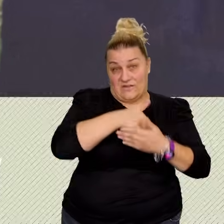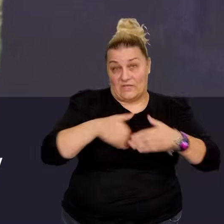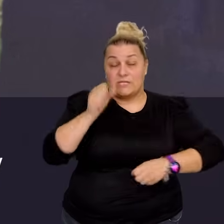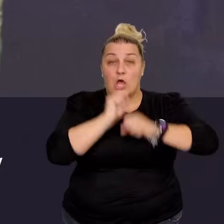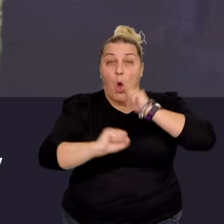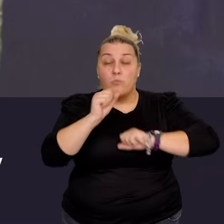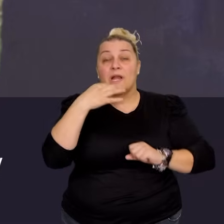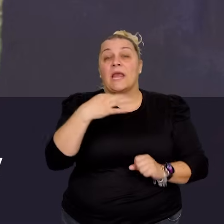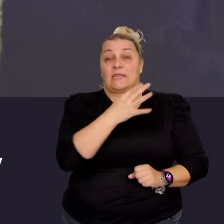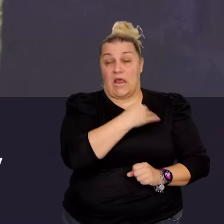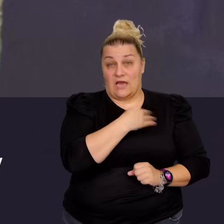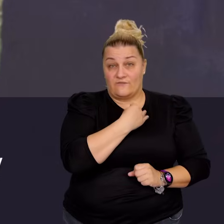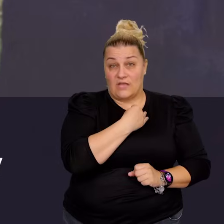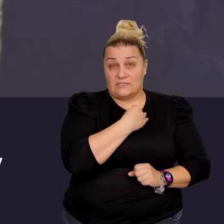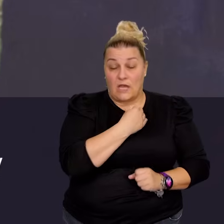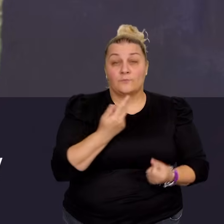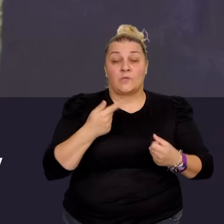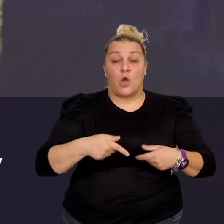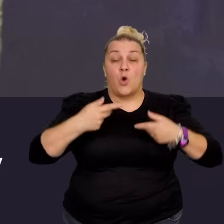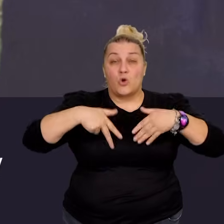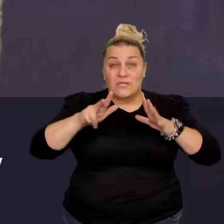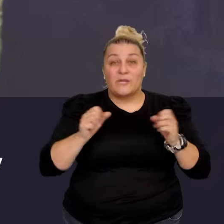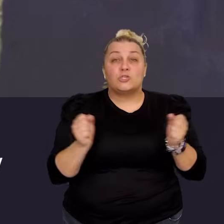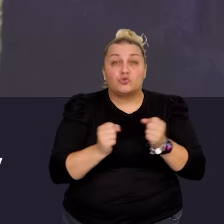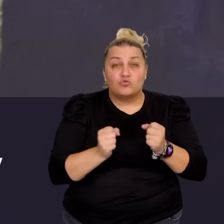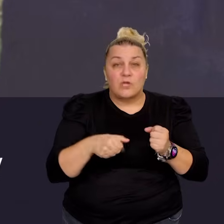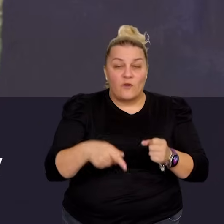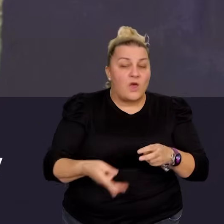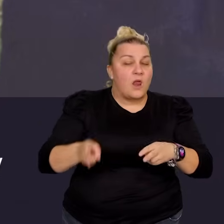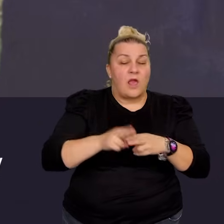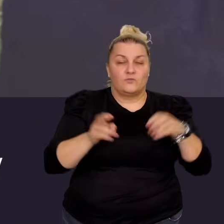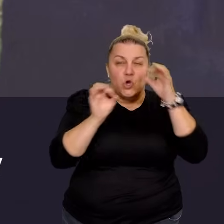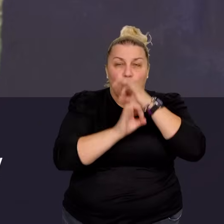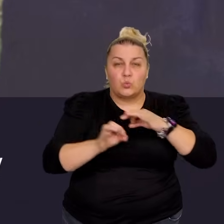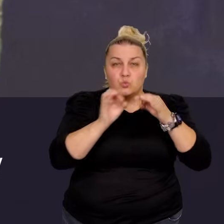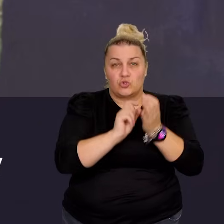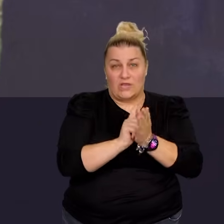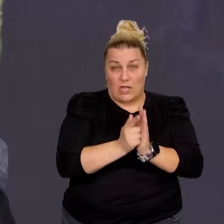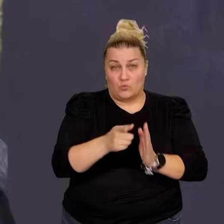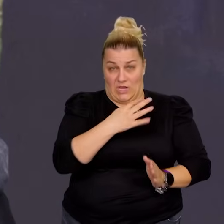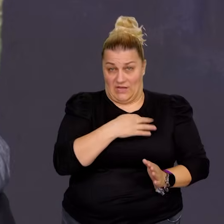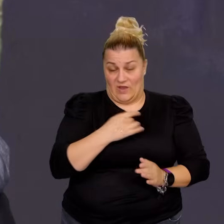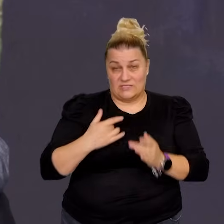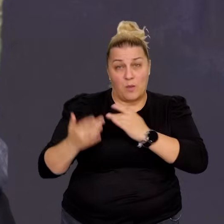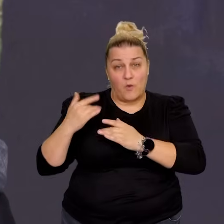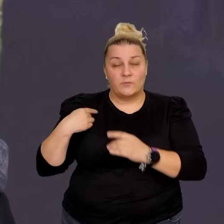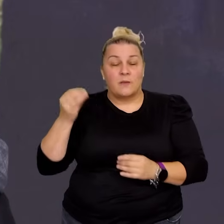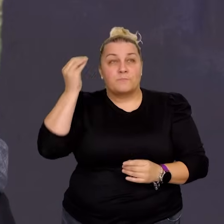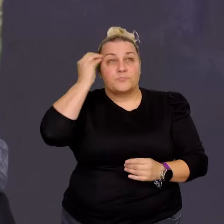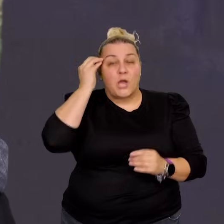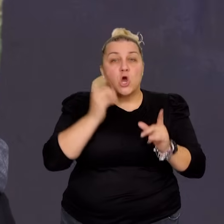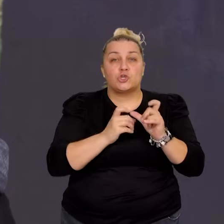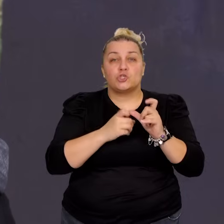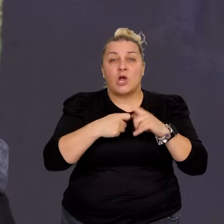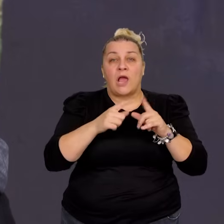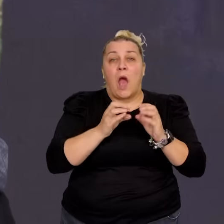obrane jedine domovine Hrvatske. 18. studenog, jedan od najtužnijih trenutaka novije hrvatske povijesti. Sjećamo se Škabrnje,